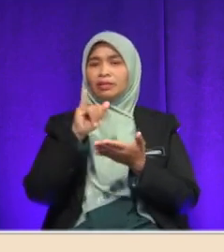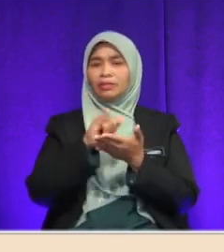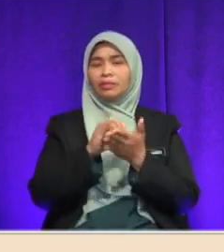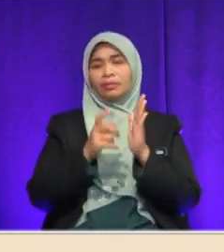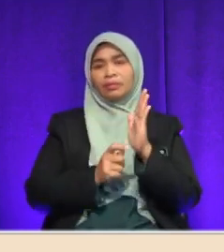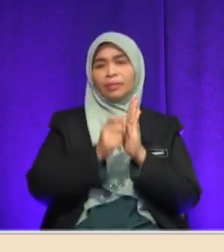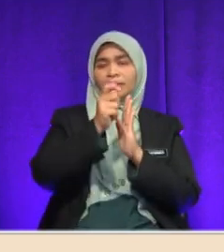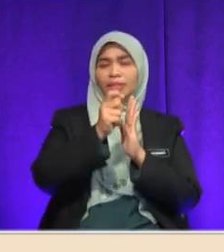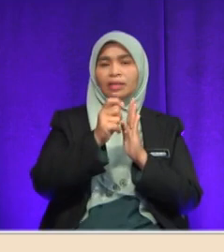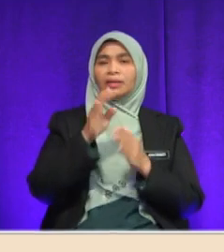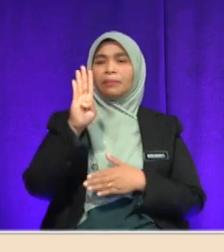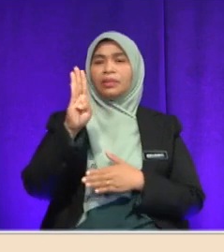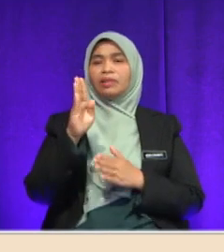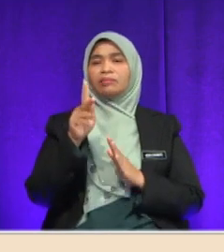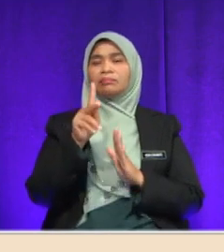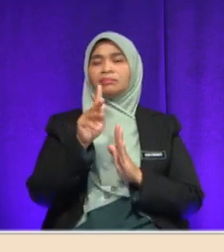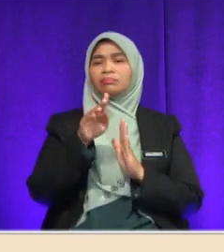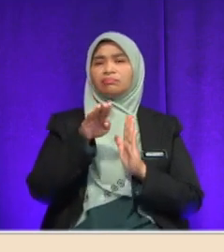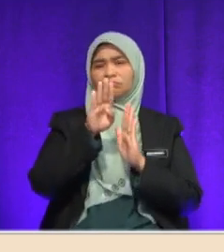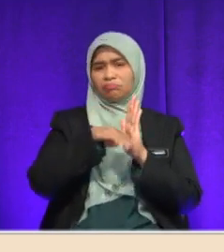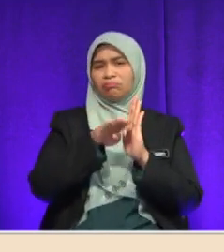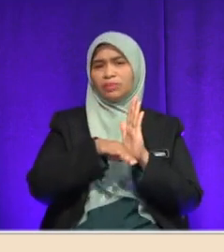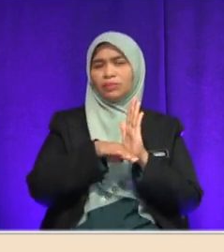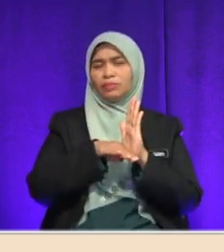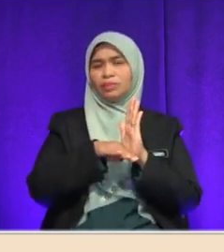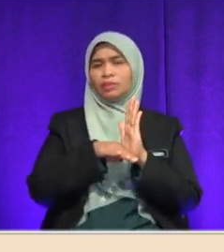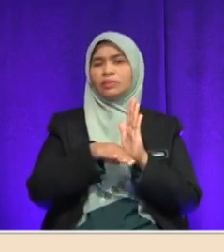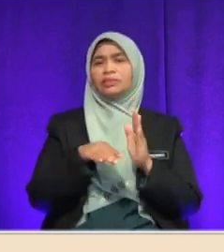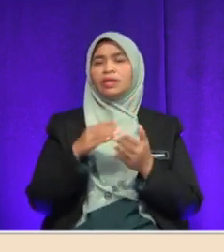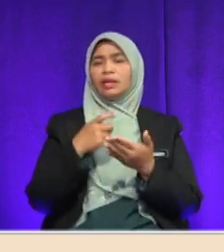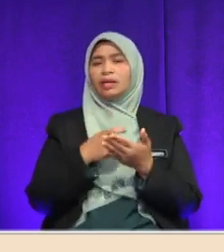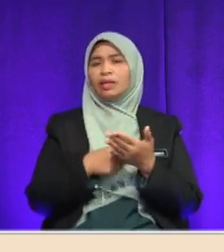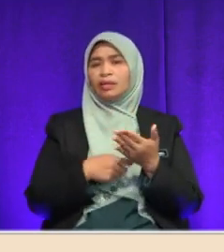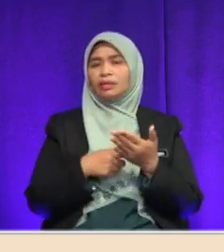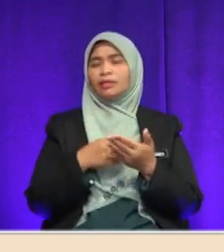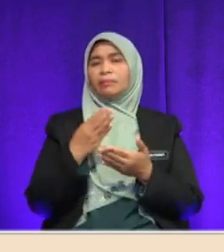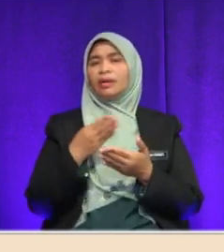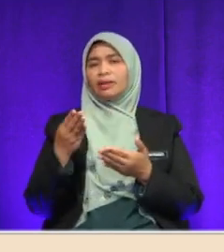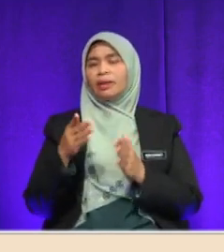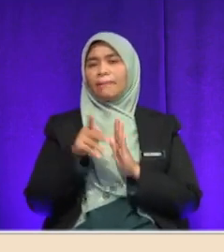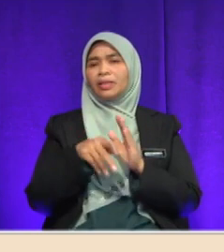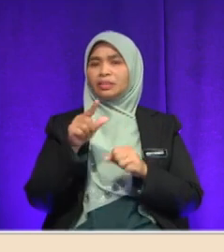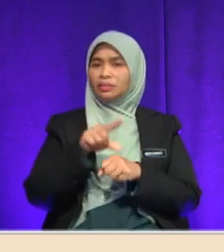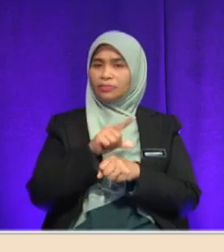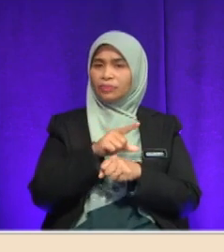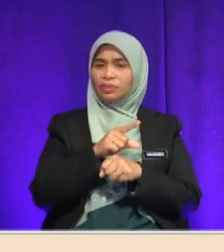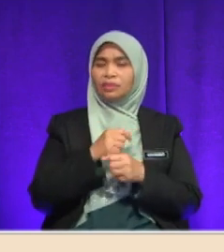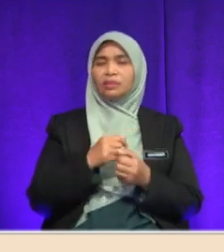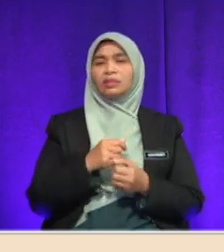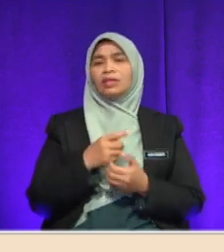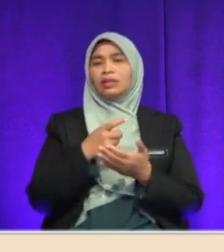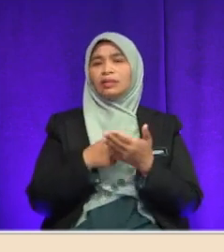B, kejatuhan pendapatan pengguna. C, kejatuhan harga barang pengganti.